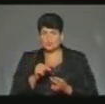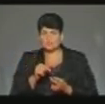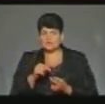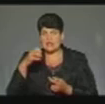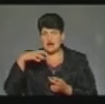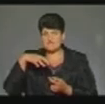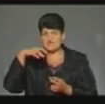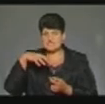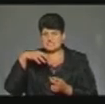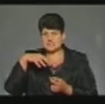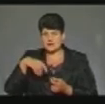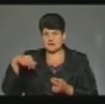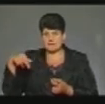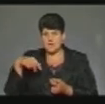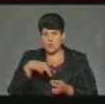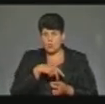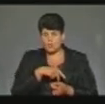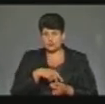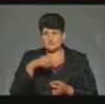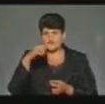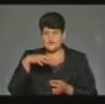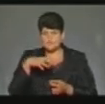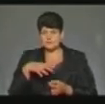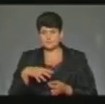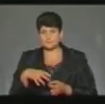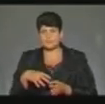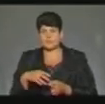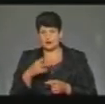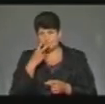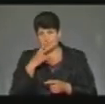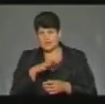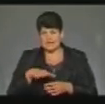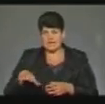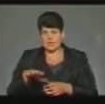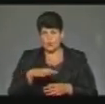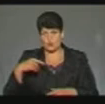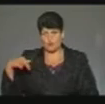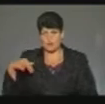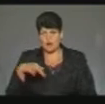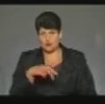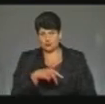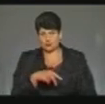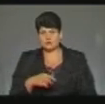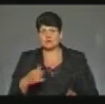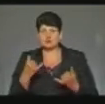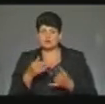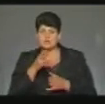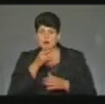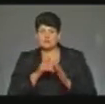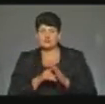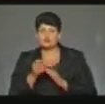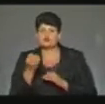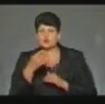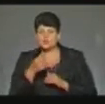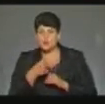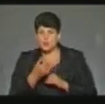нависаючи над пішохідним переходом, світяться і освітлюють територію самого переходу. На даний час, починаючи з 2014